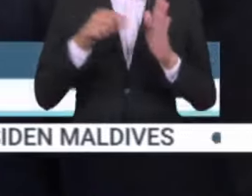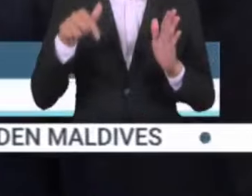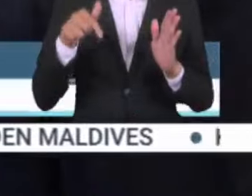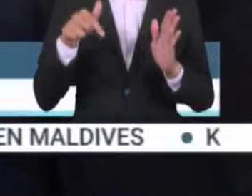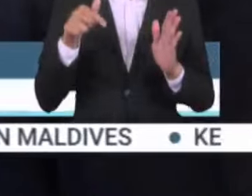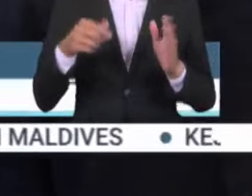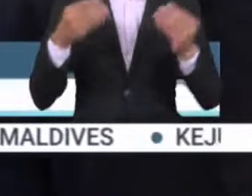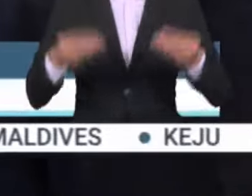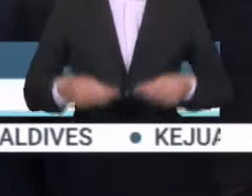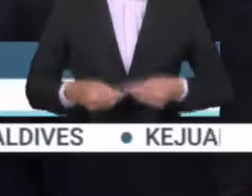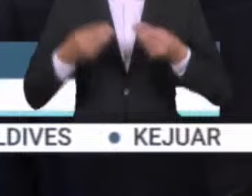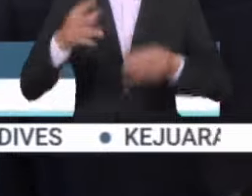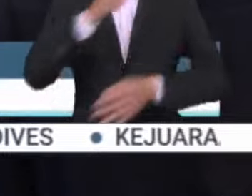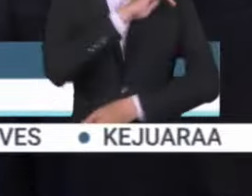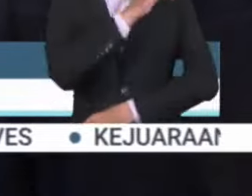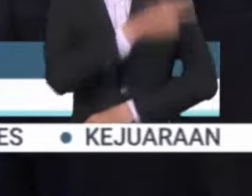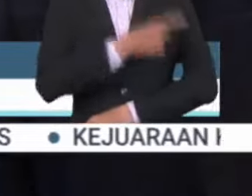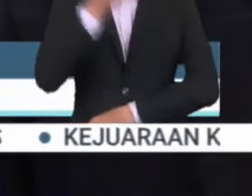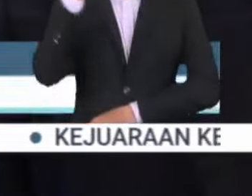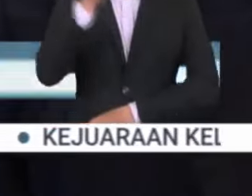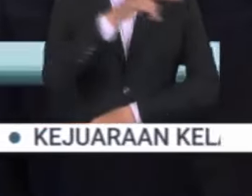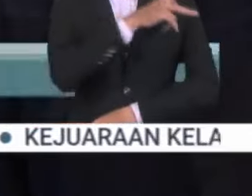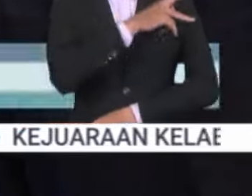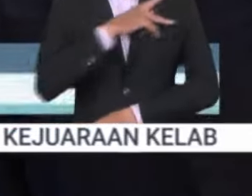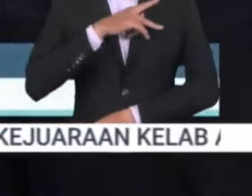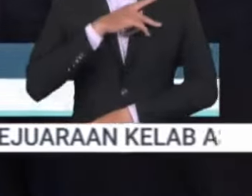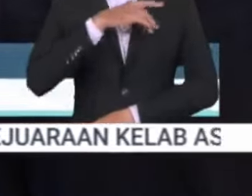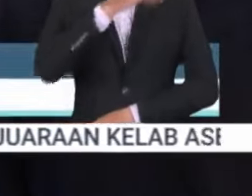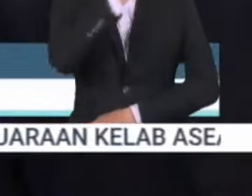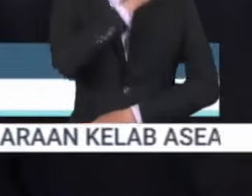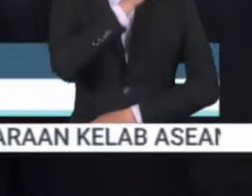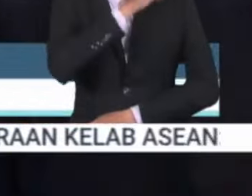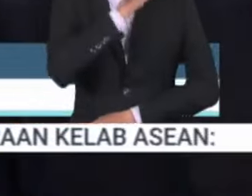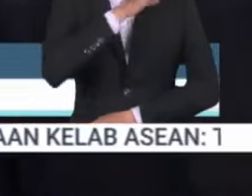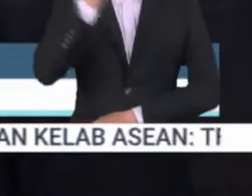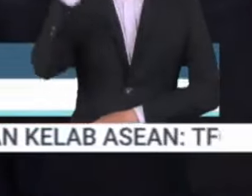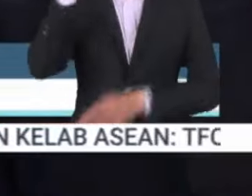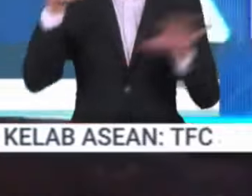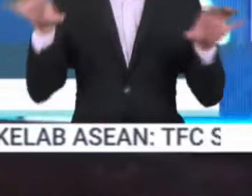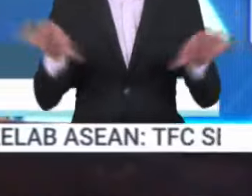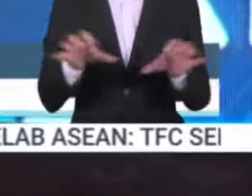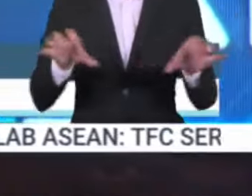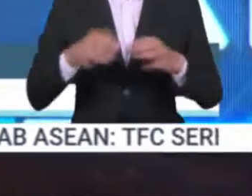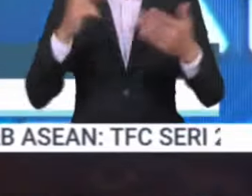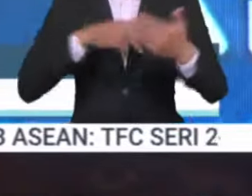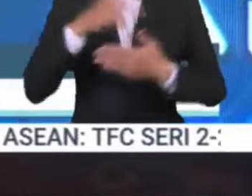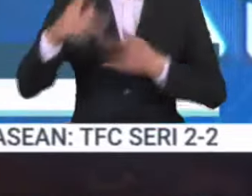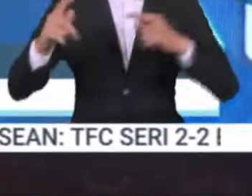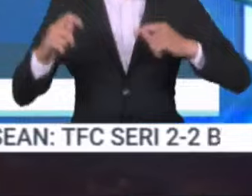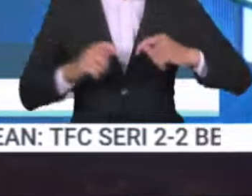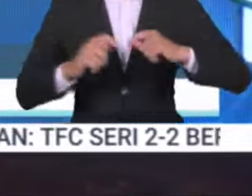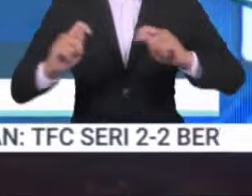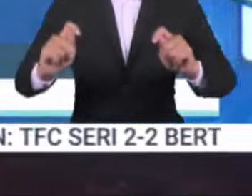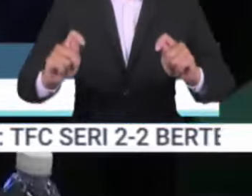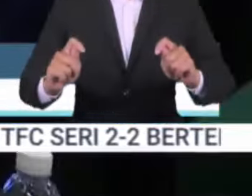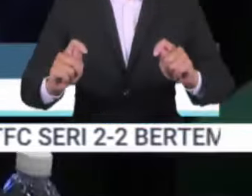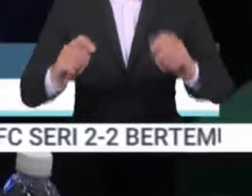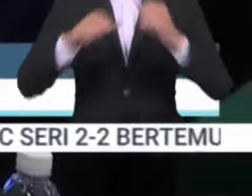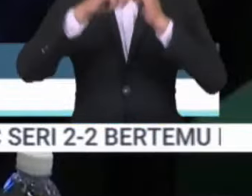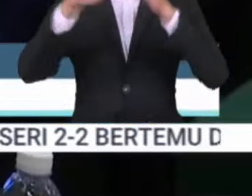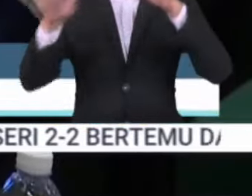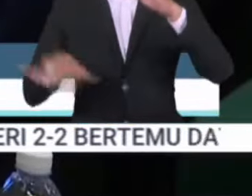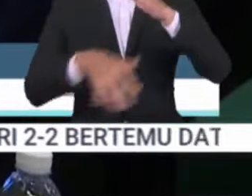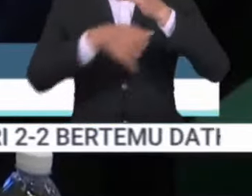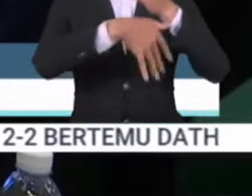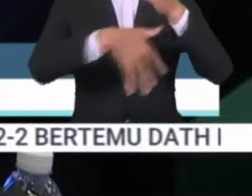memberi kuasa kepada Ketua Eksekutif NAKSA untuk melaksanakan tindakan perlu di